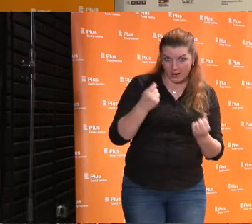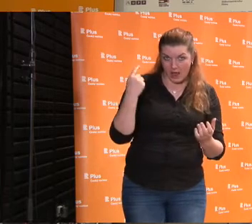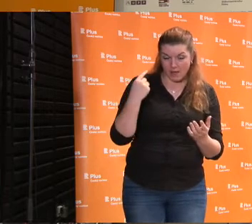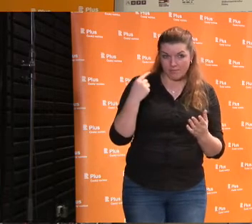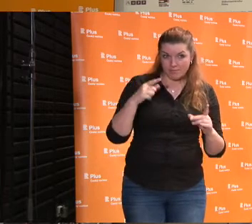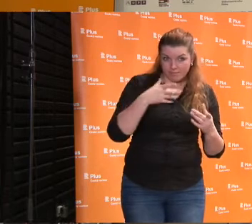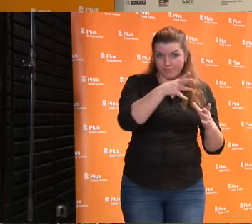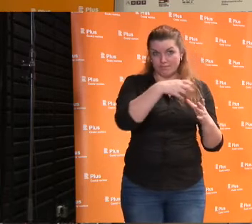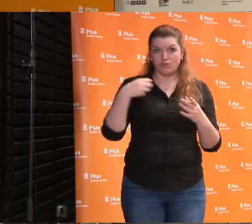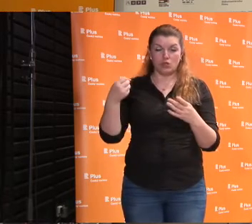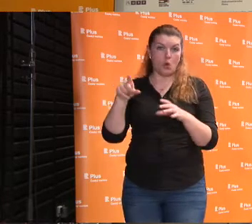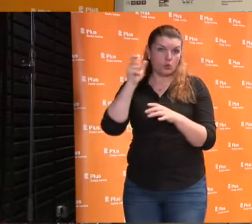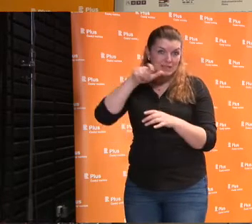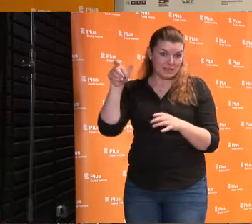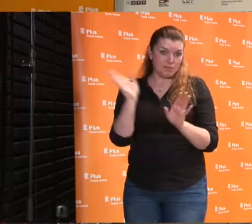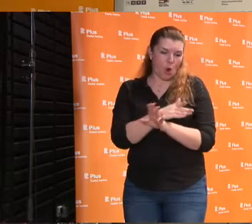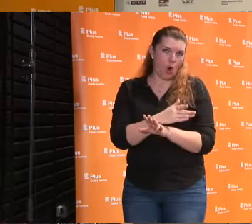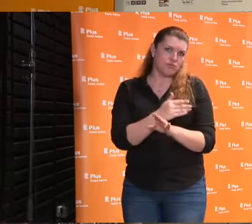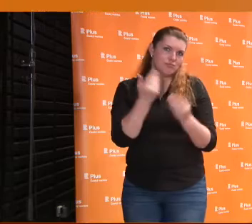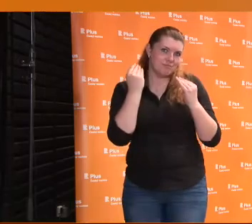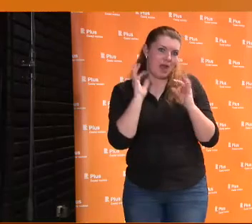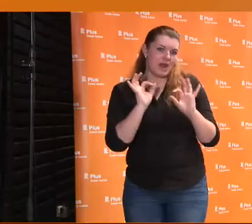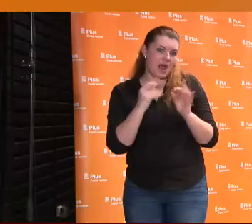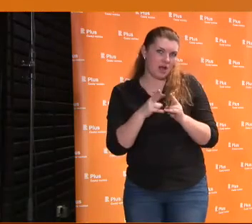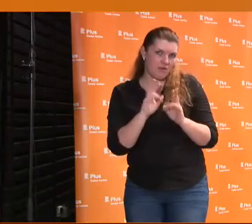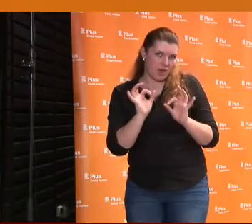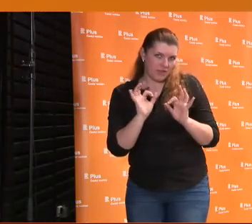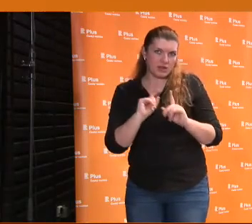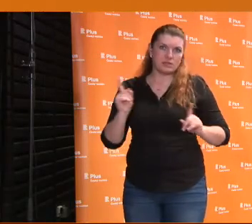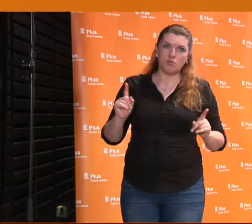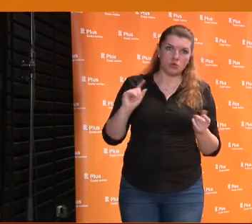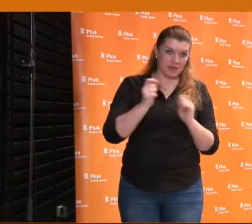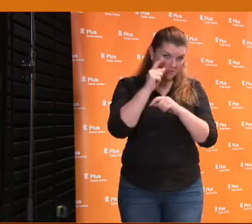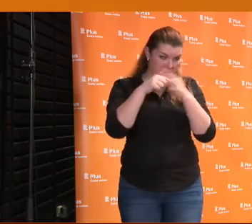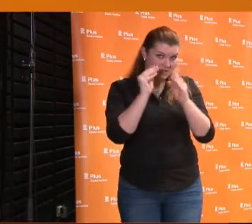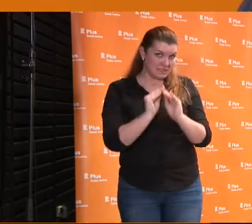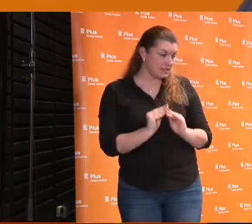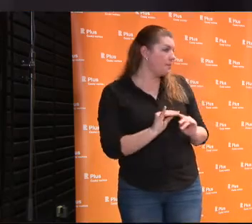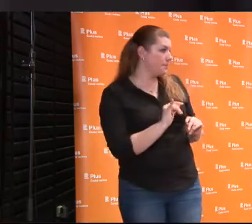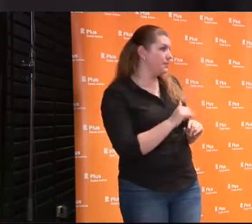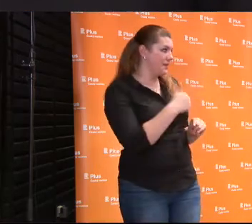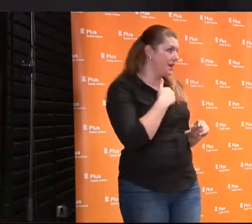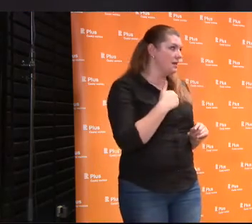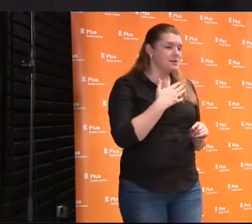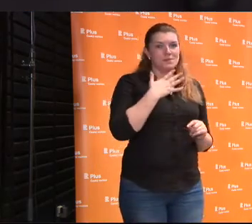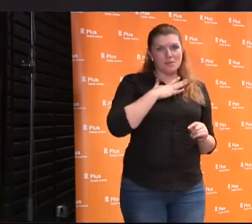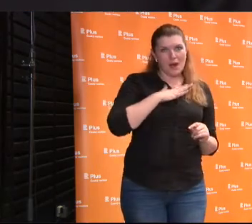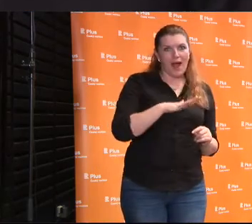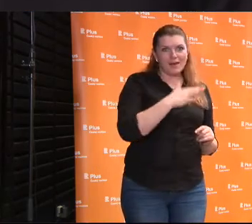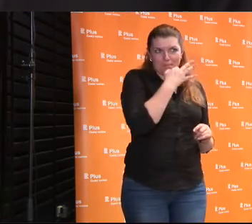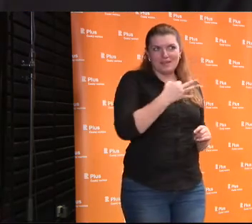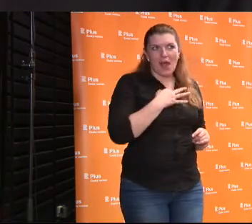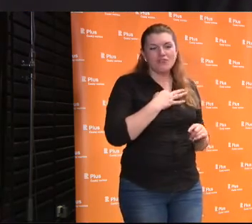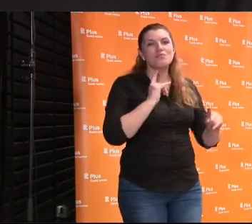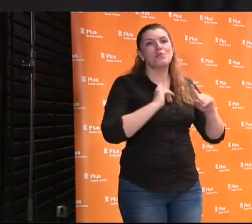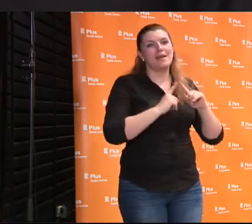po té rekvalifikaci nebo po změně vzdělávacího systému? Já jsem ráda, že jste mi položil tuto praktickou otázku